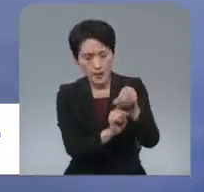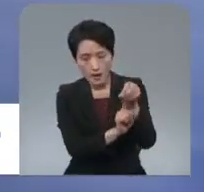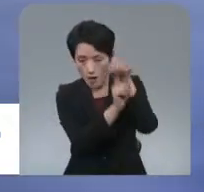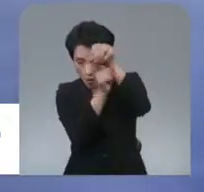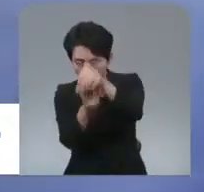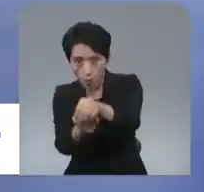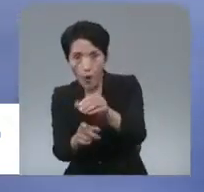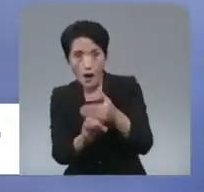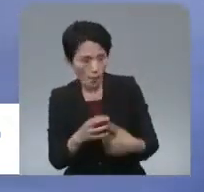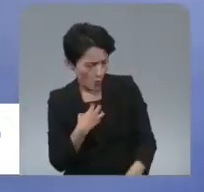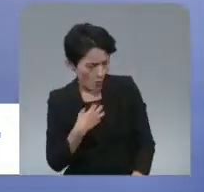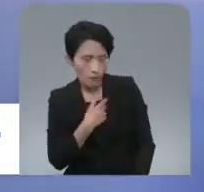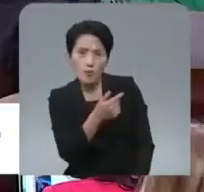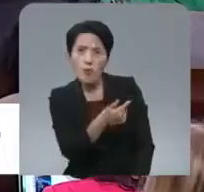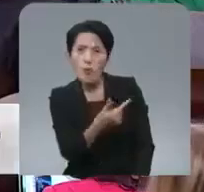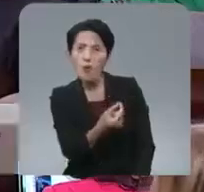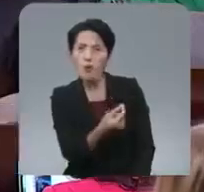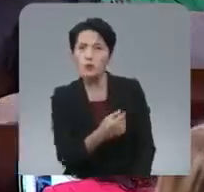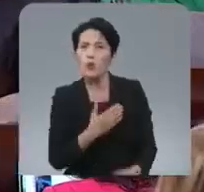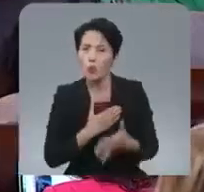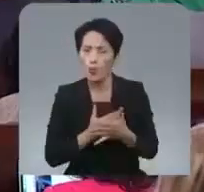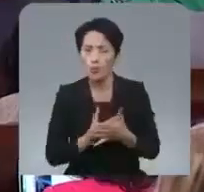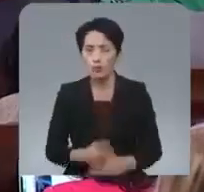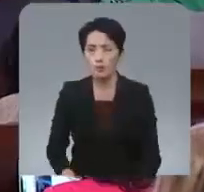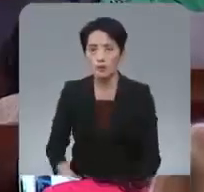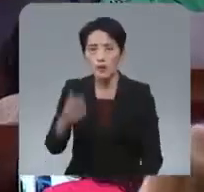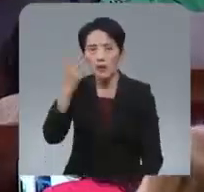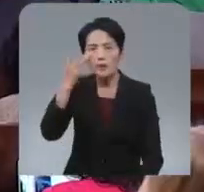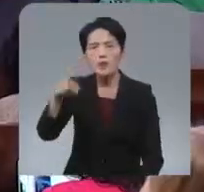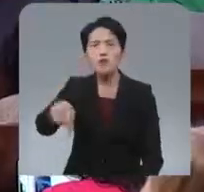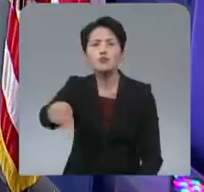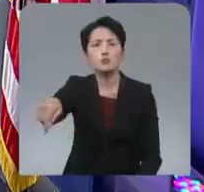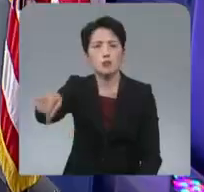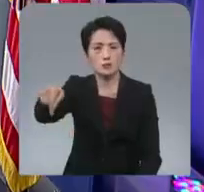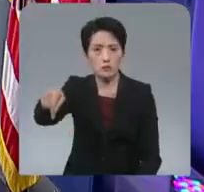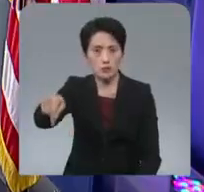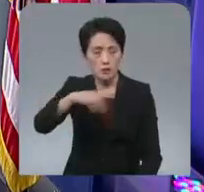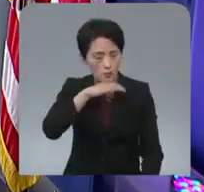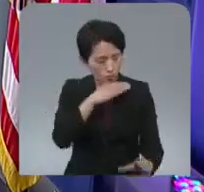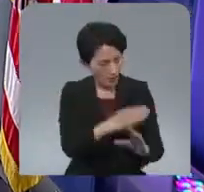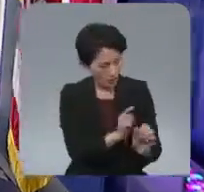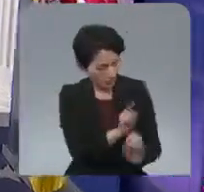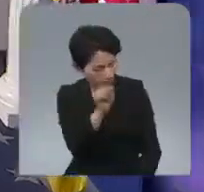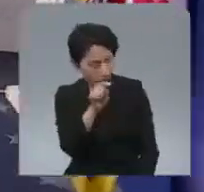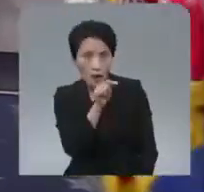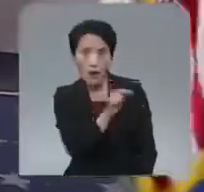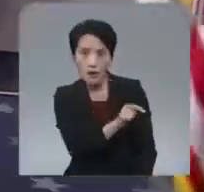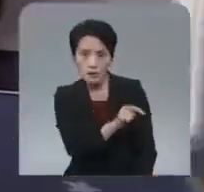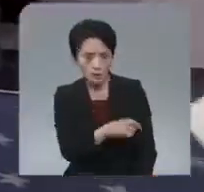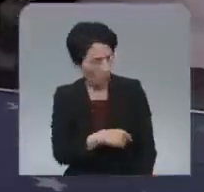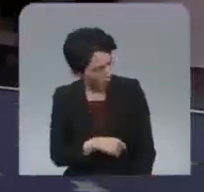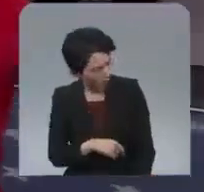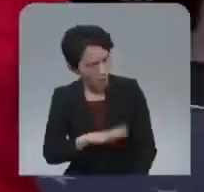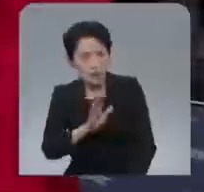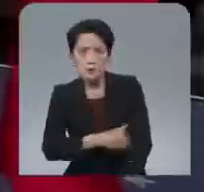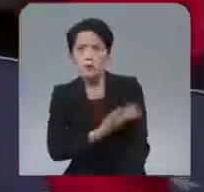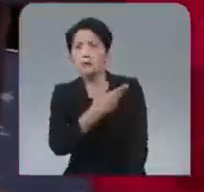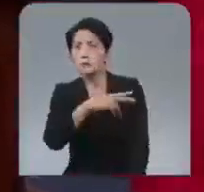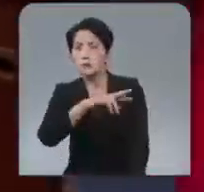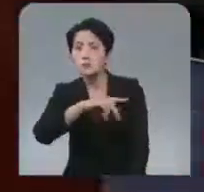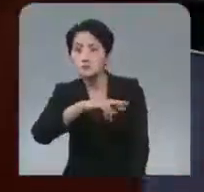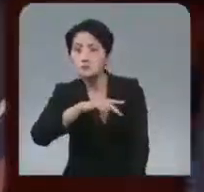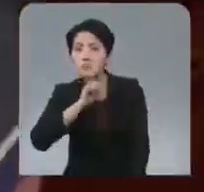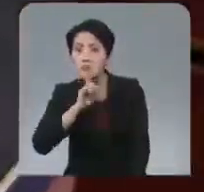Аналогичную позицию ООН высказывала также и после прошлых испытаний, напомнил Фархан Хак. Экстренное заседание Совета